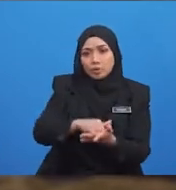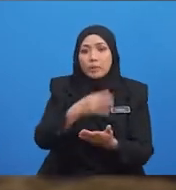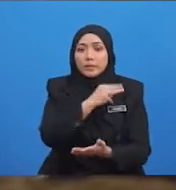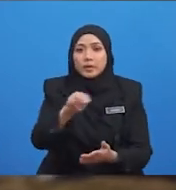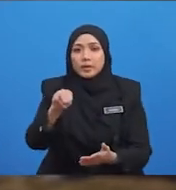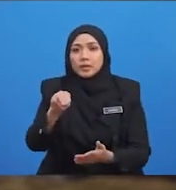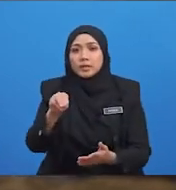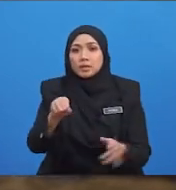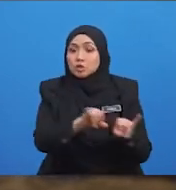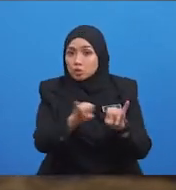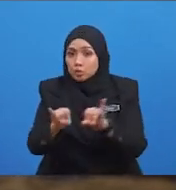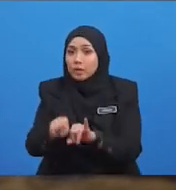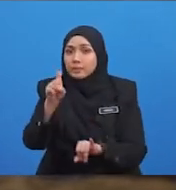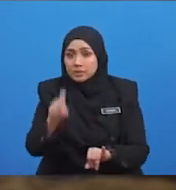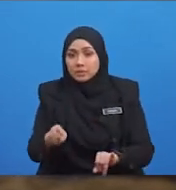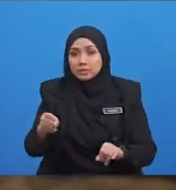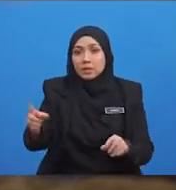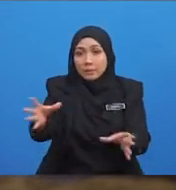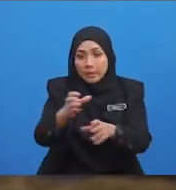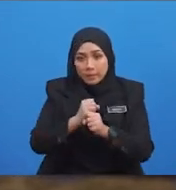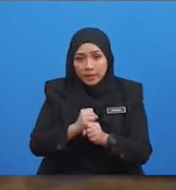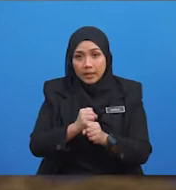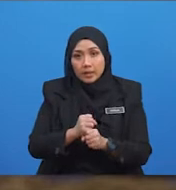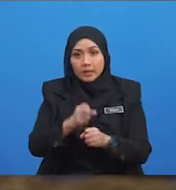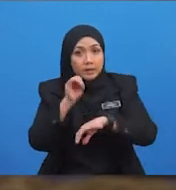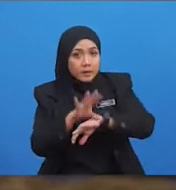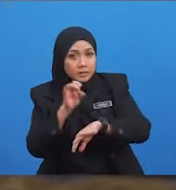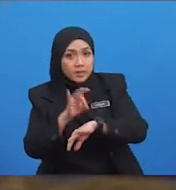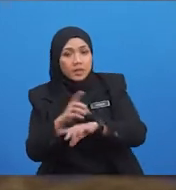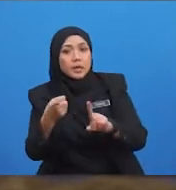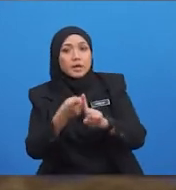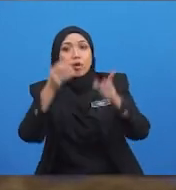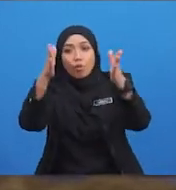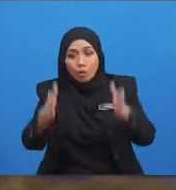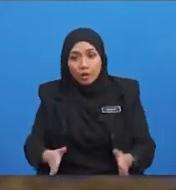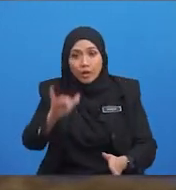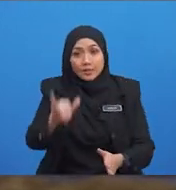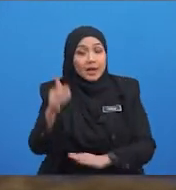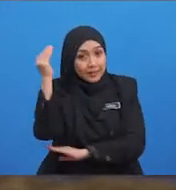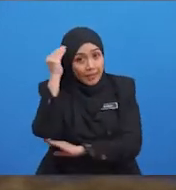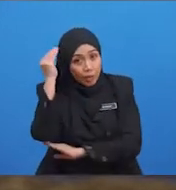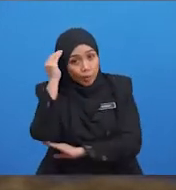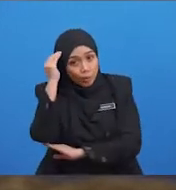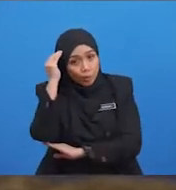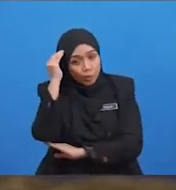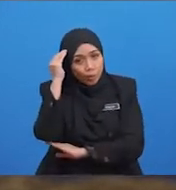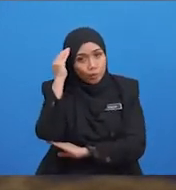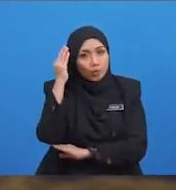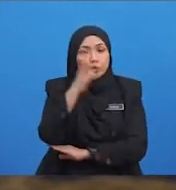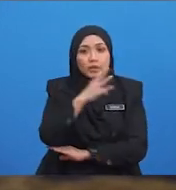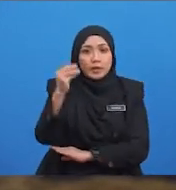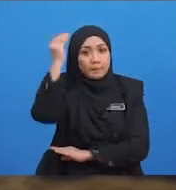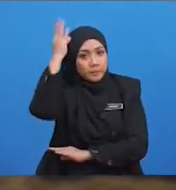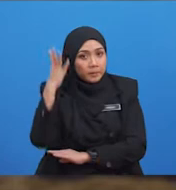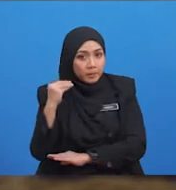juga perlu mendapatkan nasihat daripada orang yang arif atau mereka yang